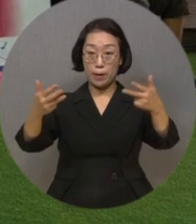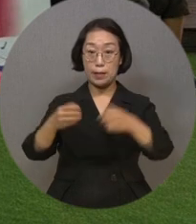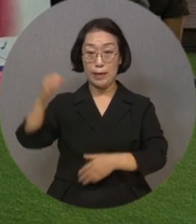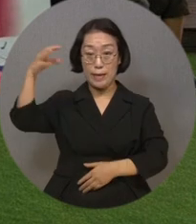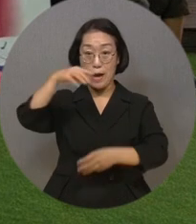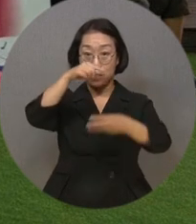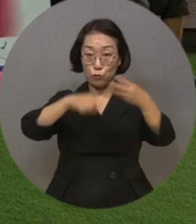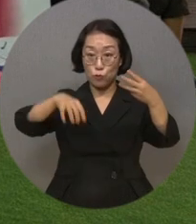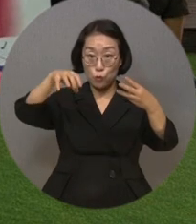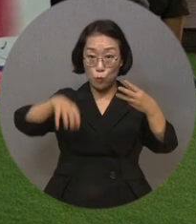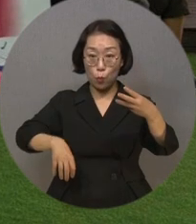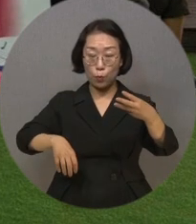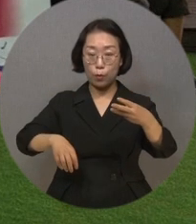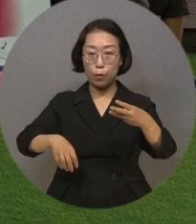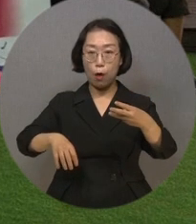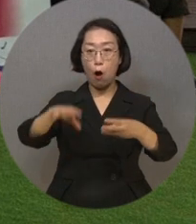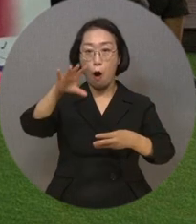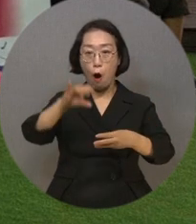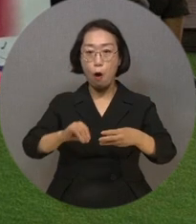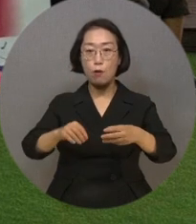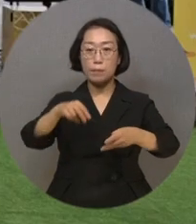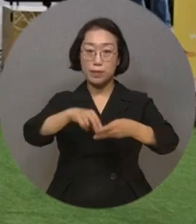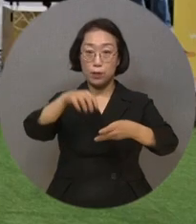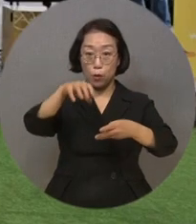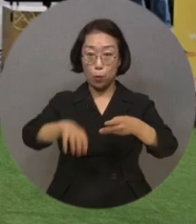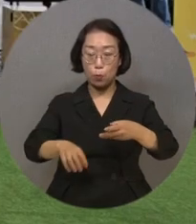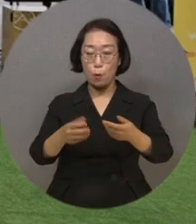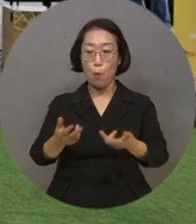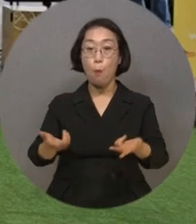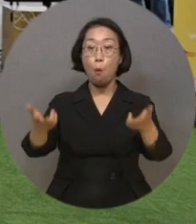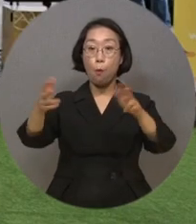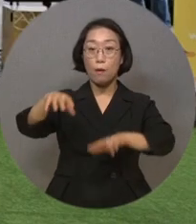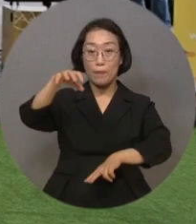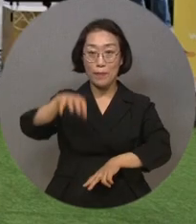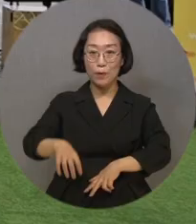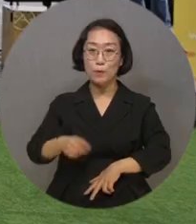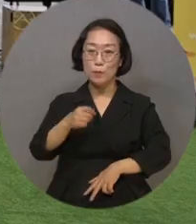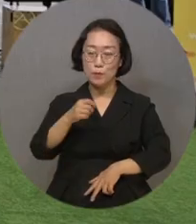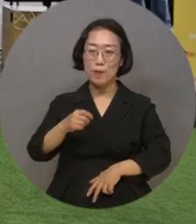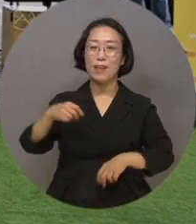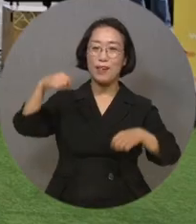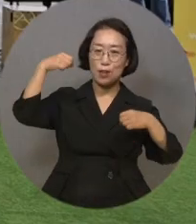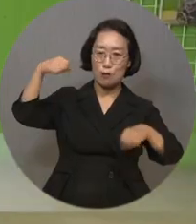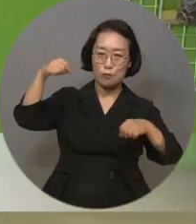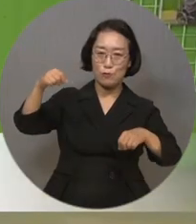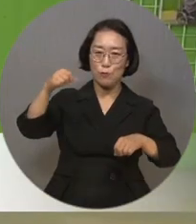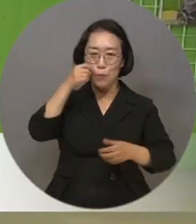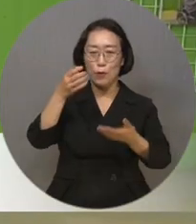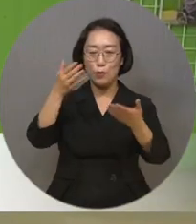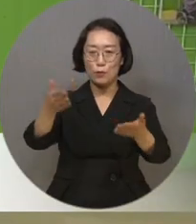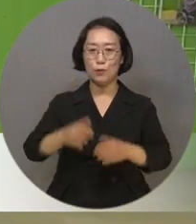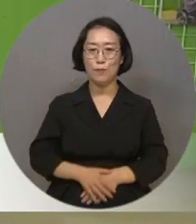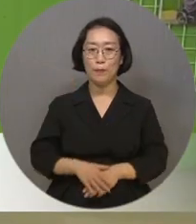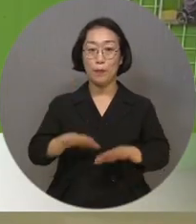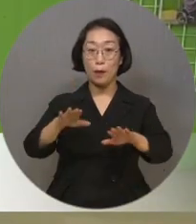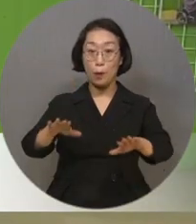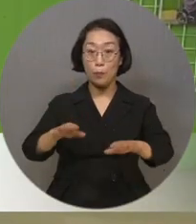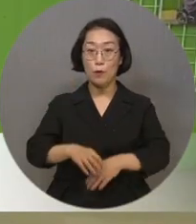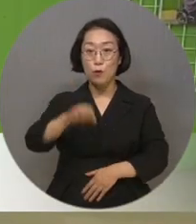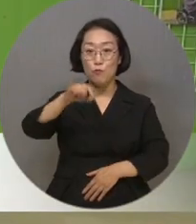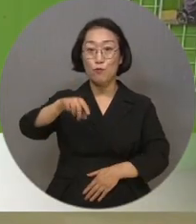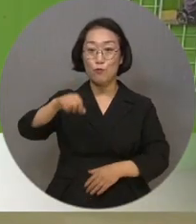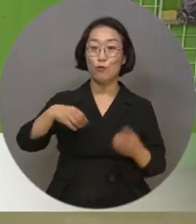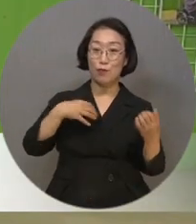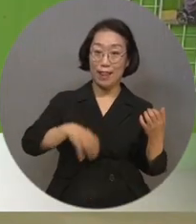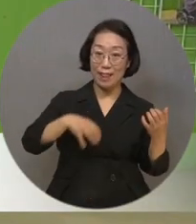여성장애인 어울림센터 회원들은 옥정호수공원에서 작은 연주의 시간을 가졌습니다. 이번 우크렐레